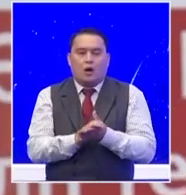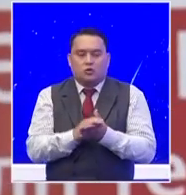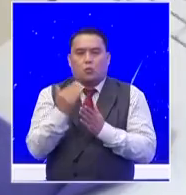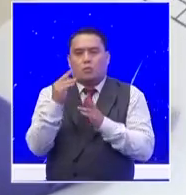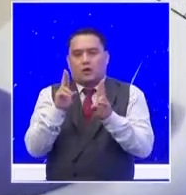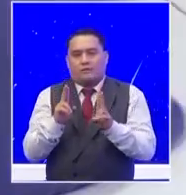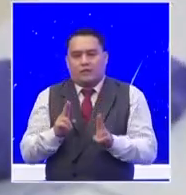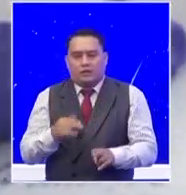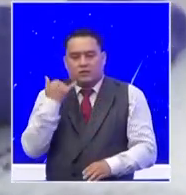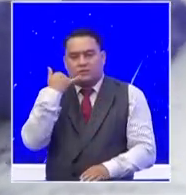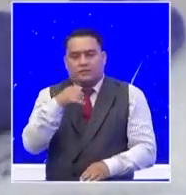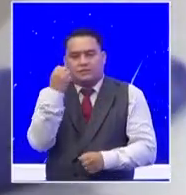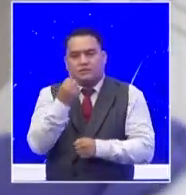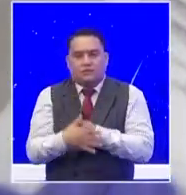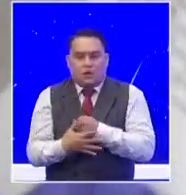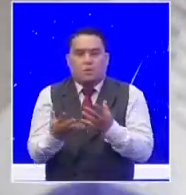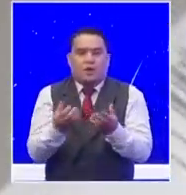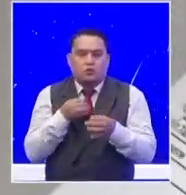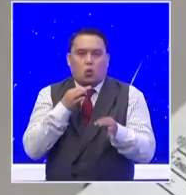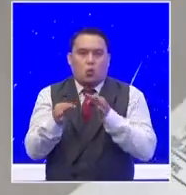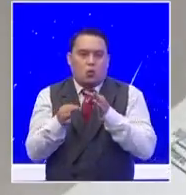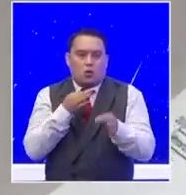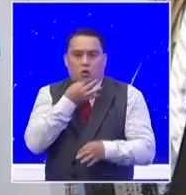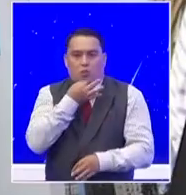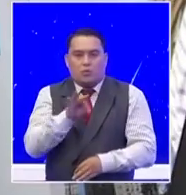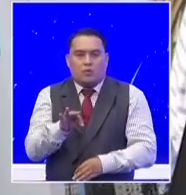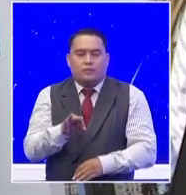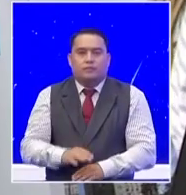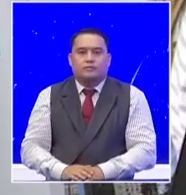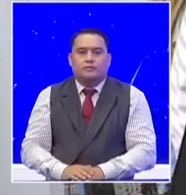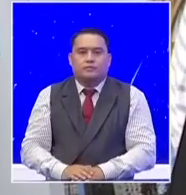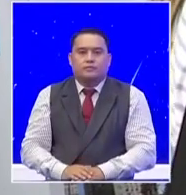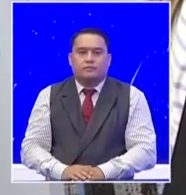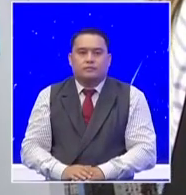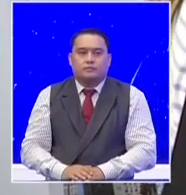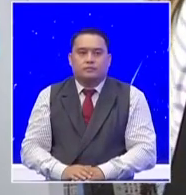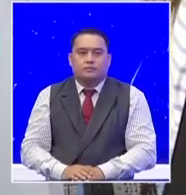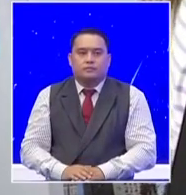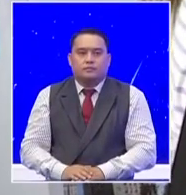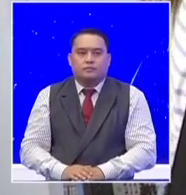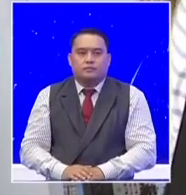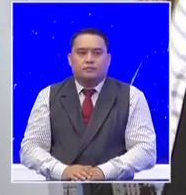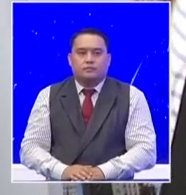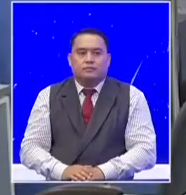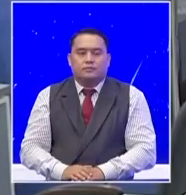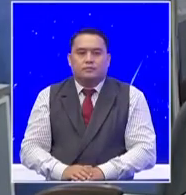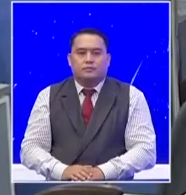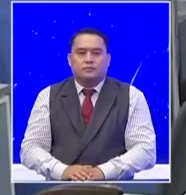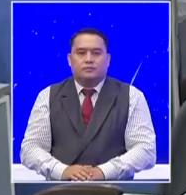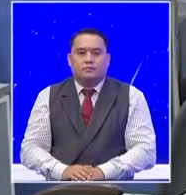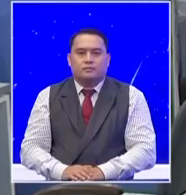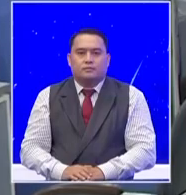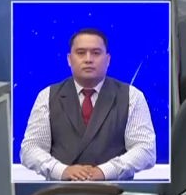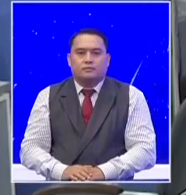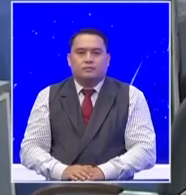инструкцией, либо позвонить в колл-центры, или получить консультацию в любом отделении банка. Илиман Раймбеков, Габит Кабдрахман, Надир Хамзин, телеканал Жетсу,